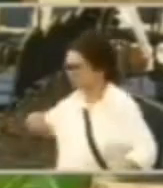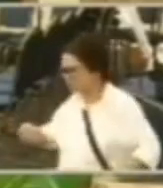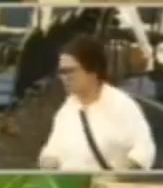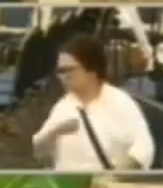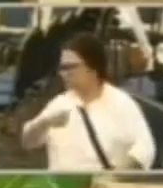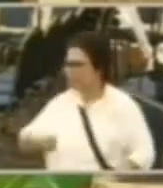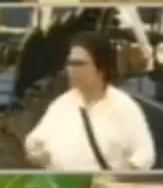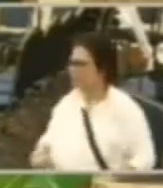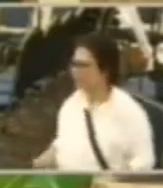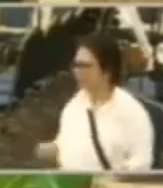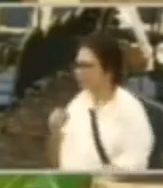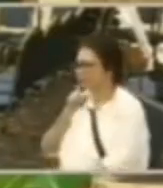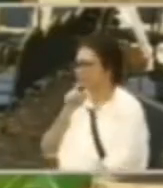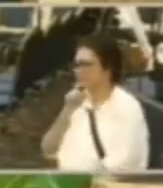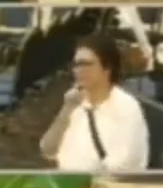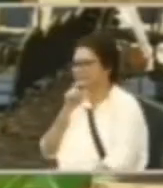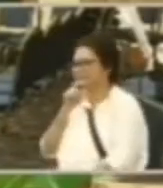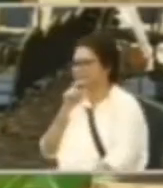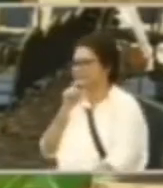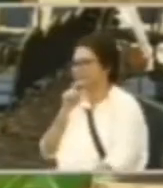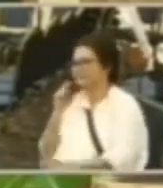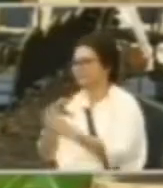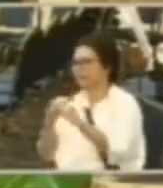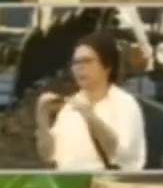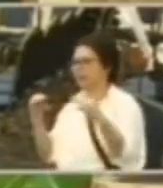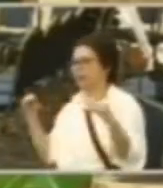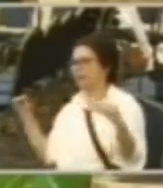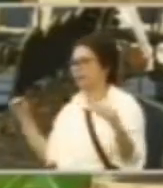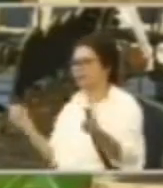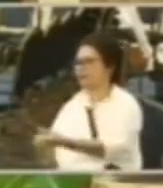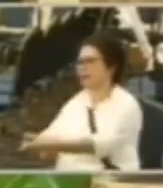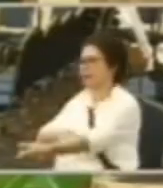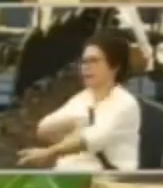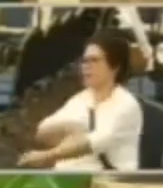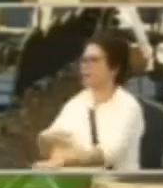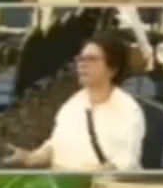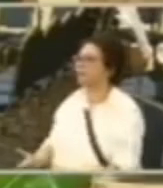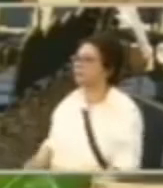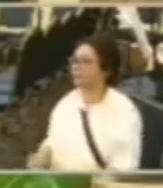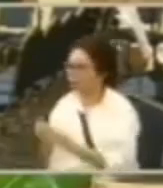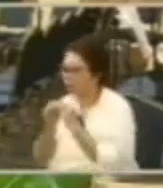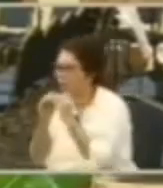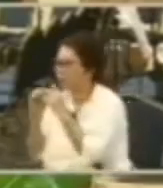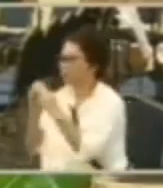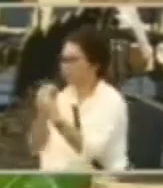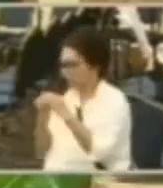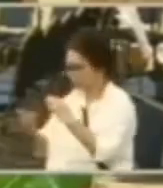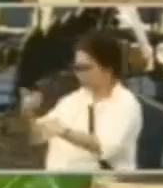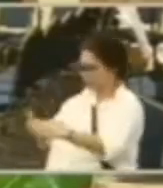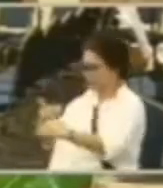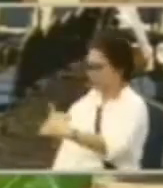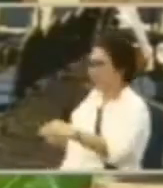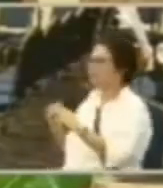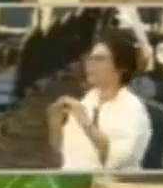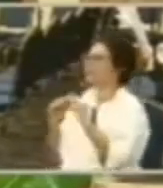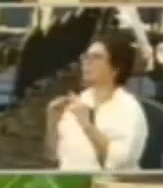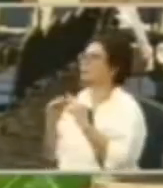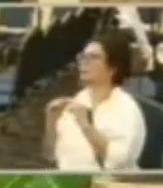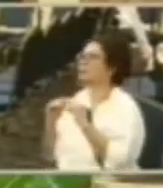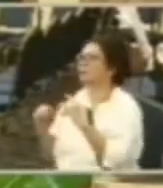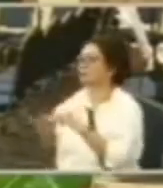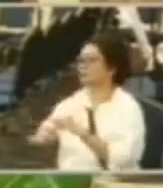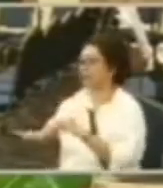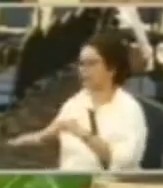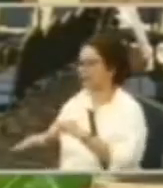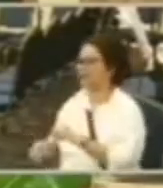dengan ngobrol. Maka pertanyaan saya adalah, bagi orang Katolik pun sama. Kita cari pastur-pastur pada saat misa